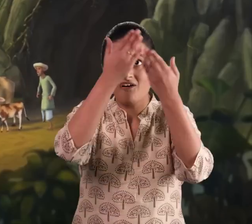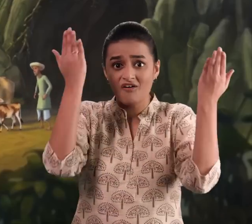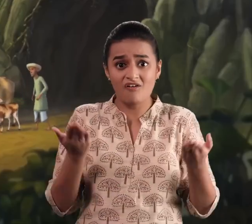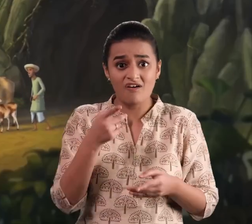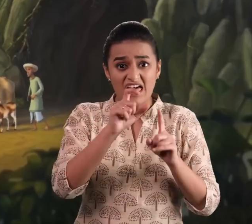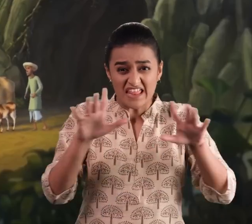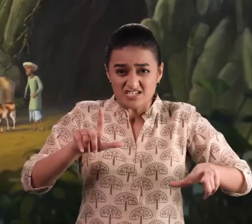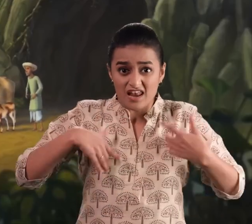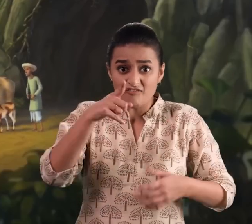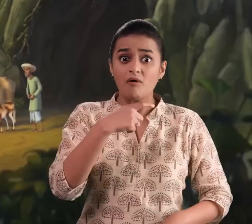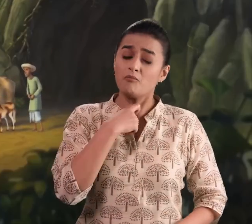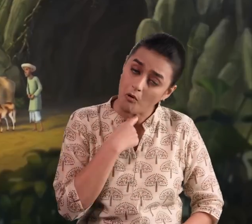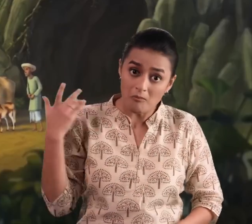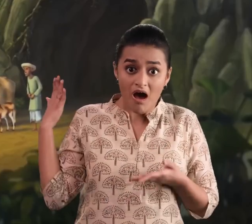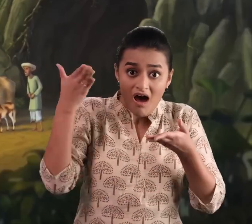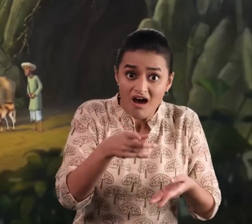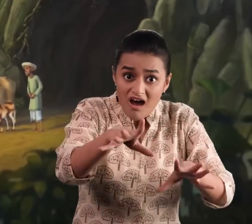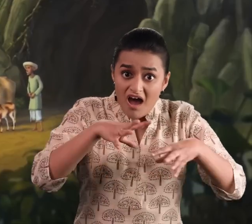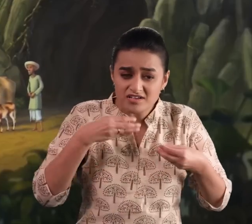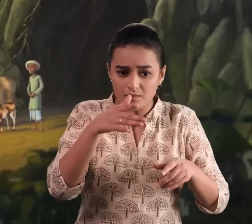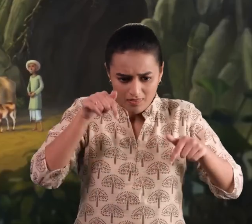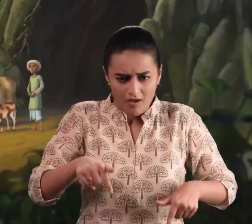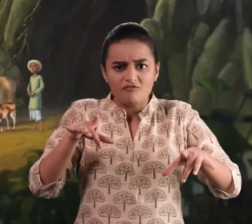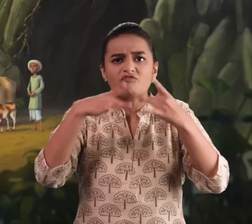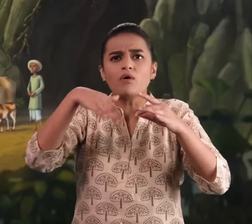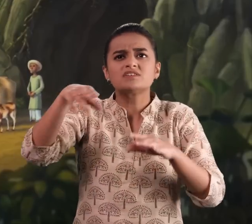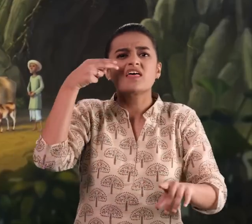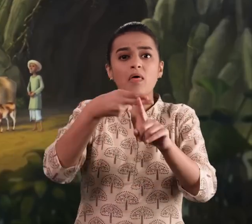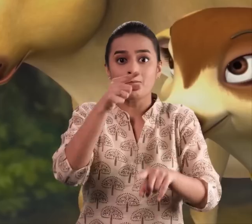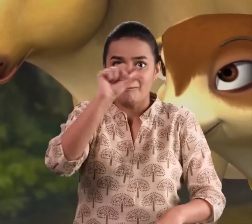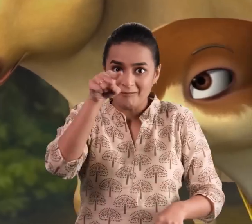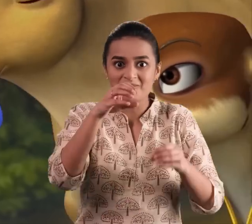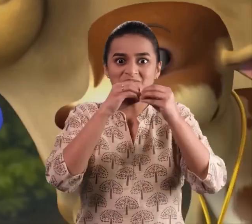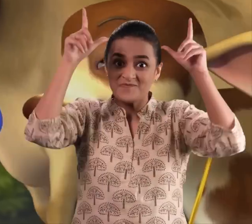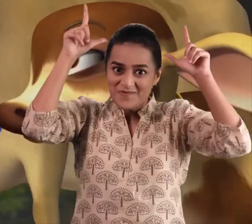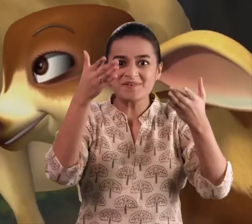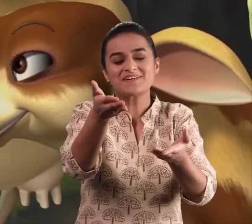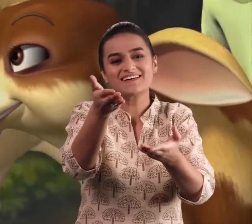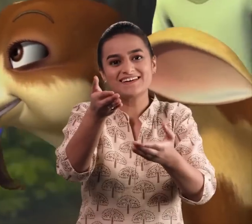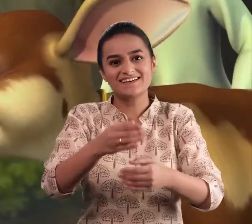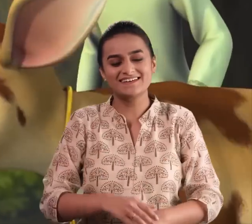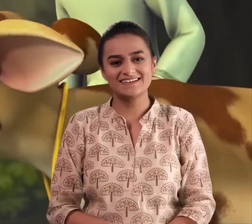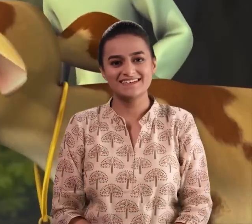तुम्हारी वचनबद्धता और त्याग की स्मृति में आज से इस वन का नाम होगा बहुला वन।